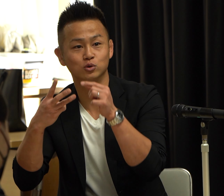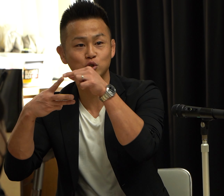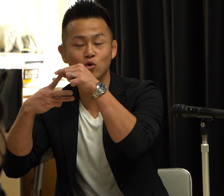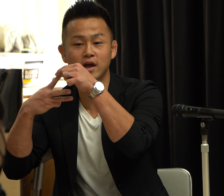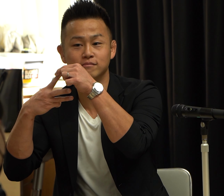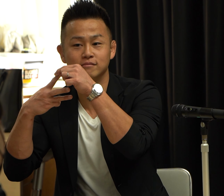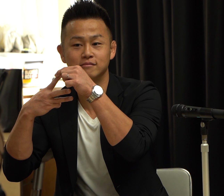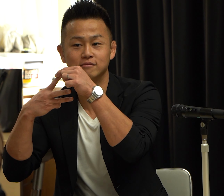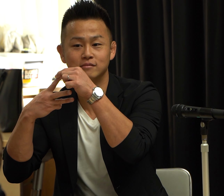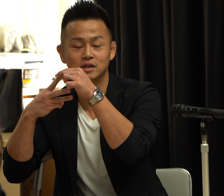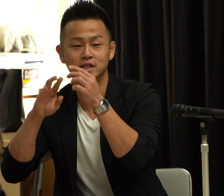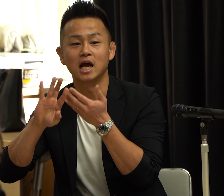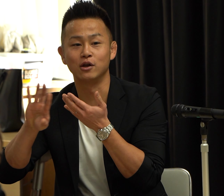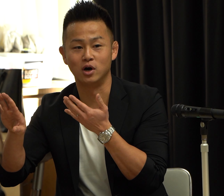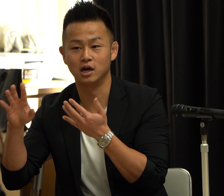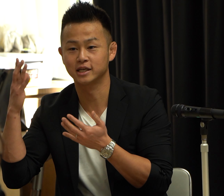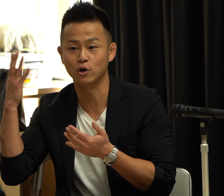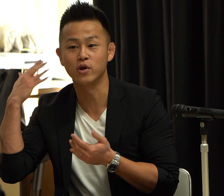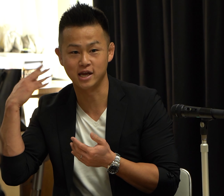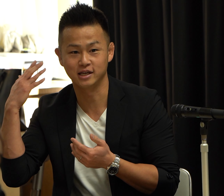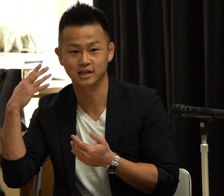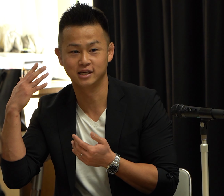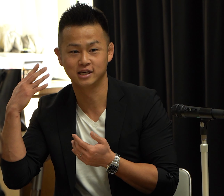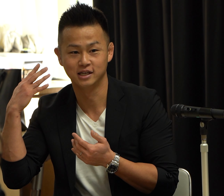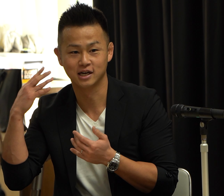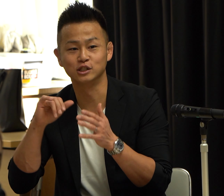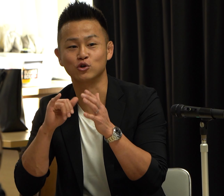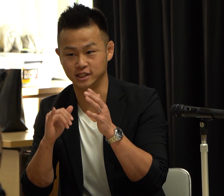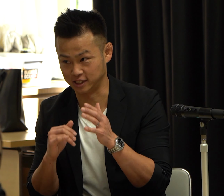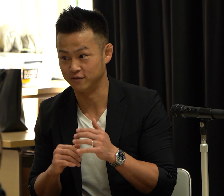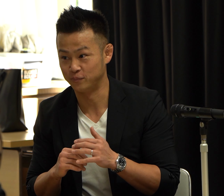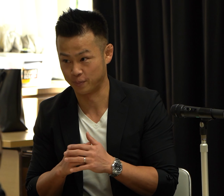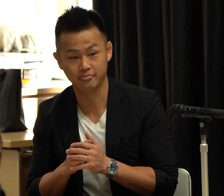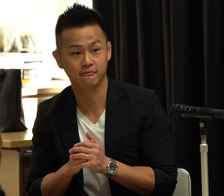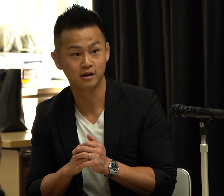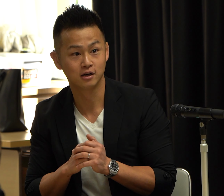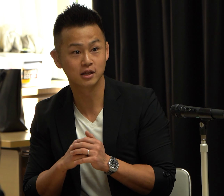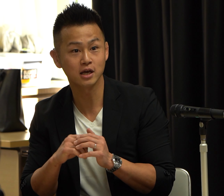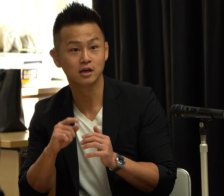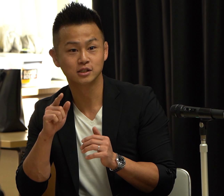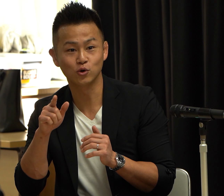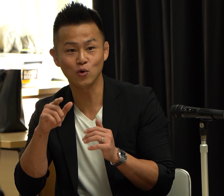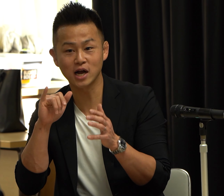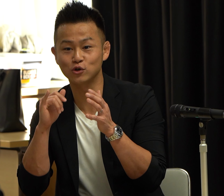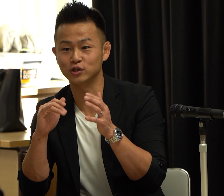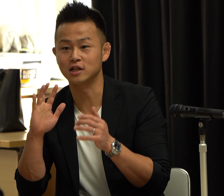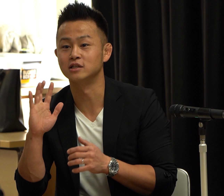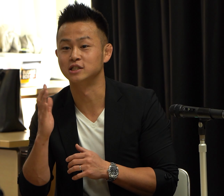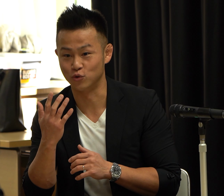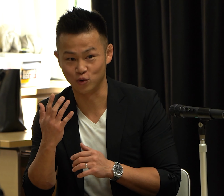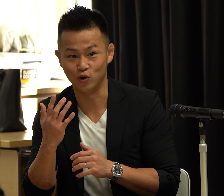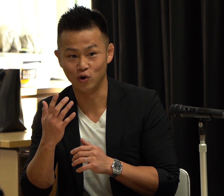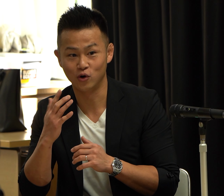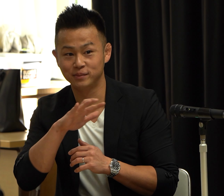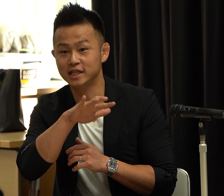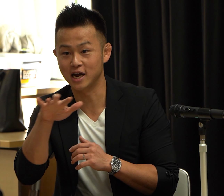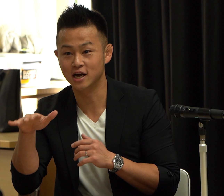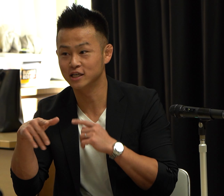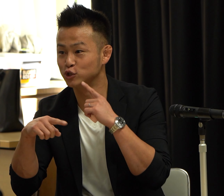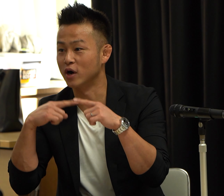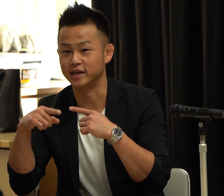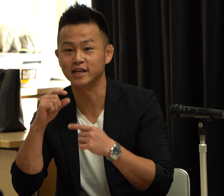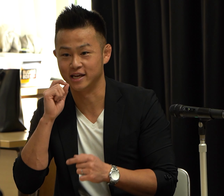人の長男以外は聞こえない家族でした。で、その家族なんですけども、み